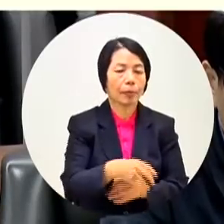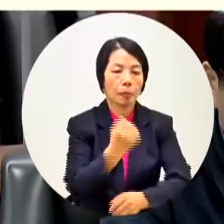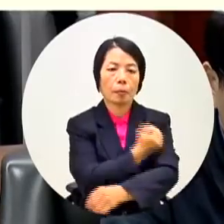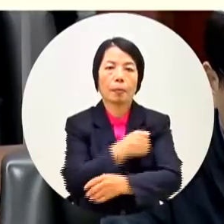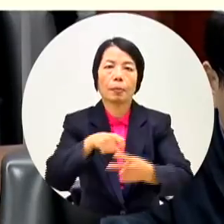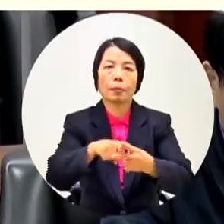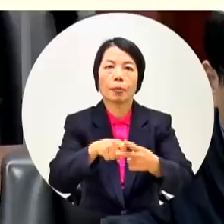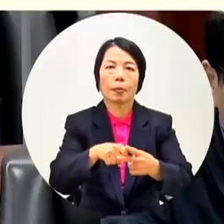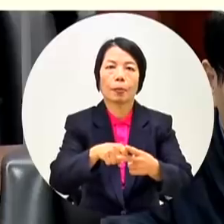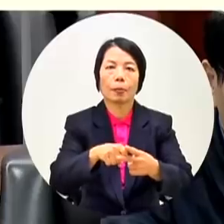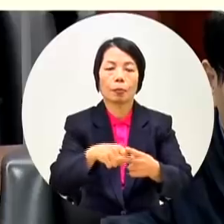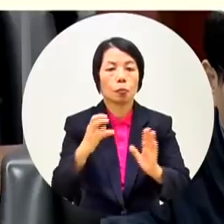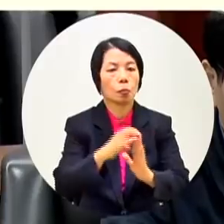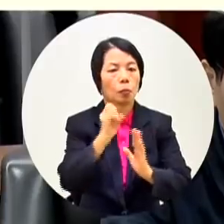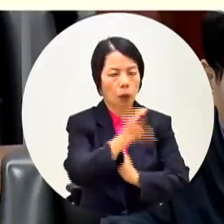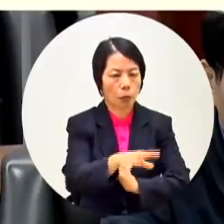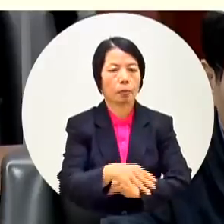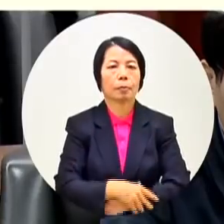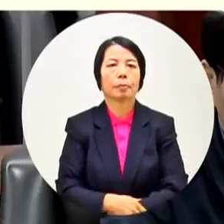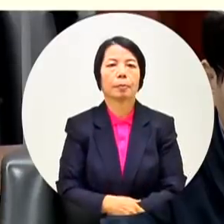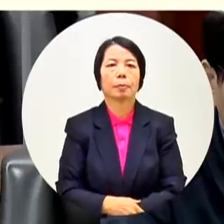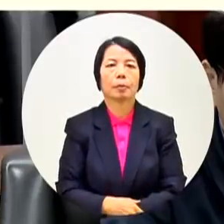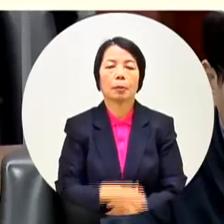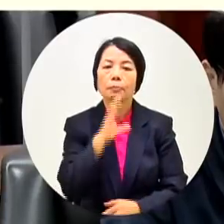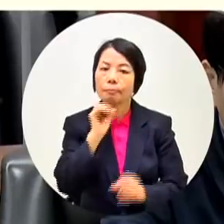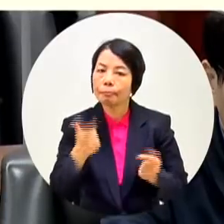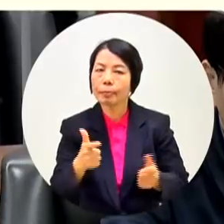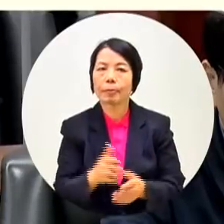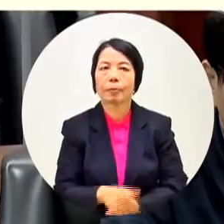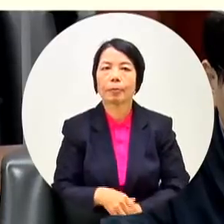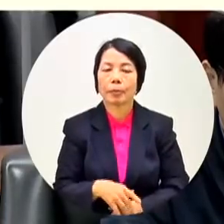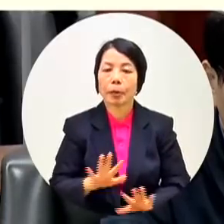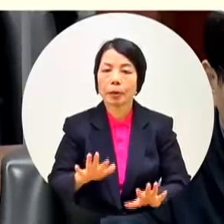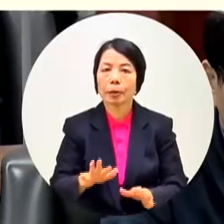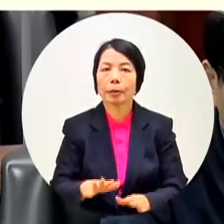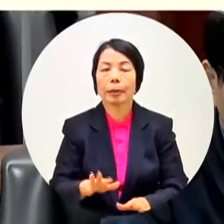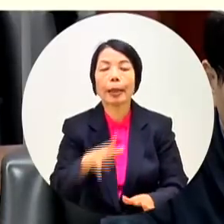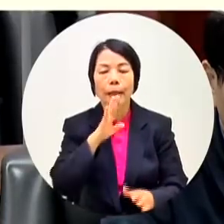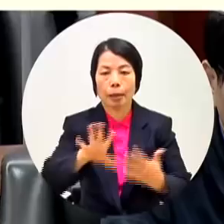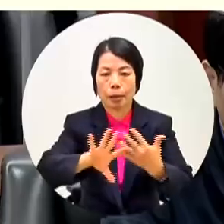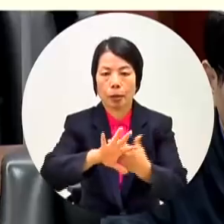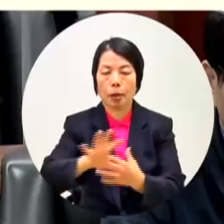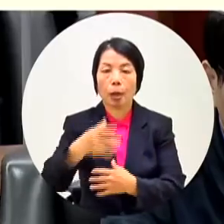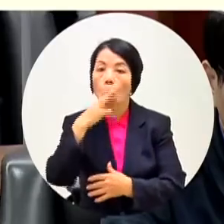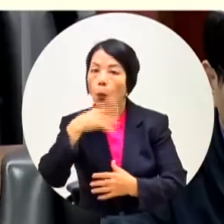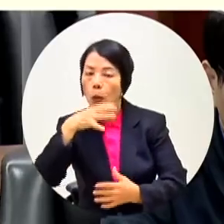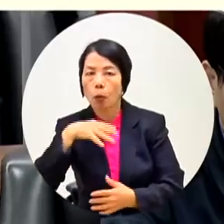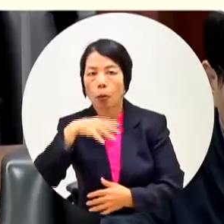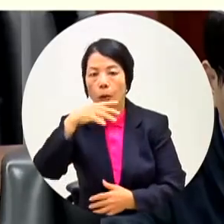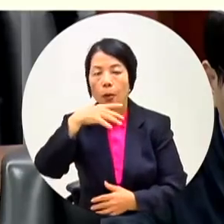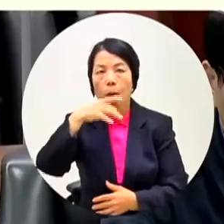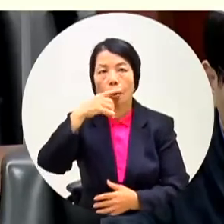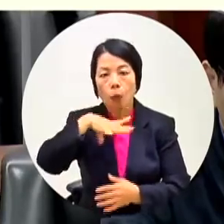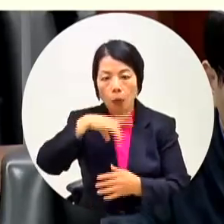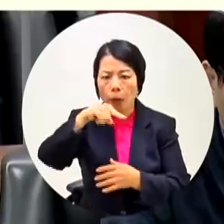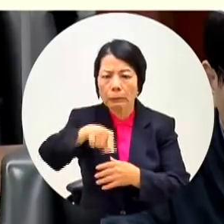迎，看是唔是会使用依亲代工，讲因来阮家台湾探亲，伊个我